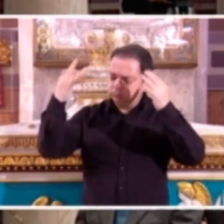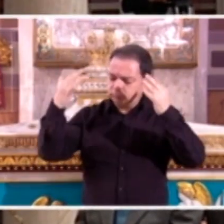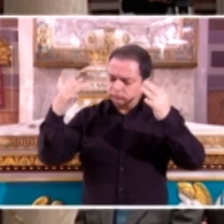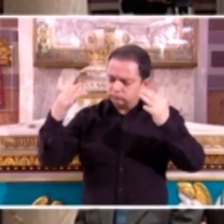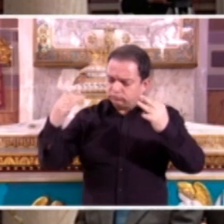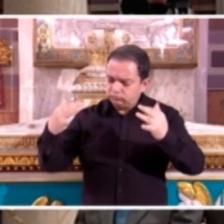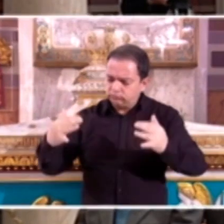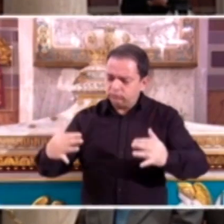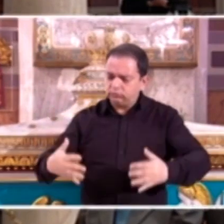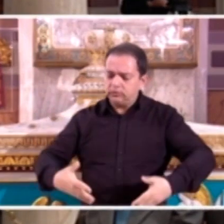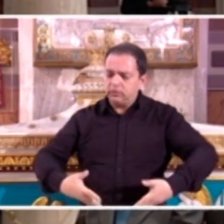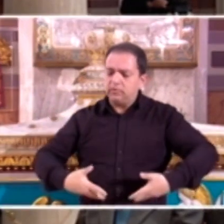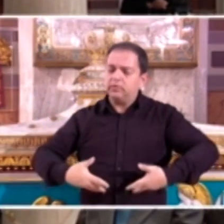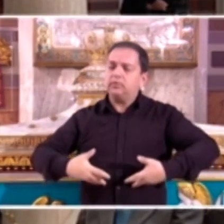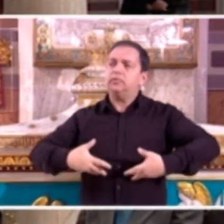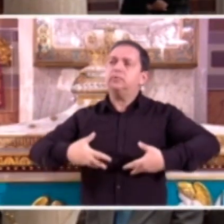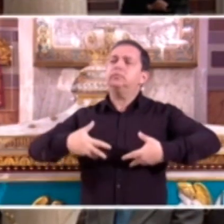Θεός της